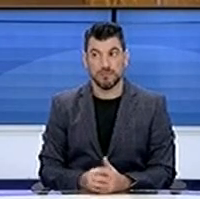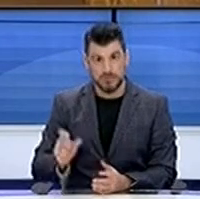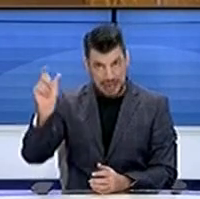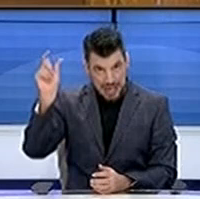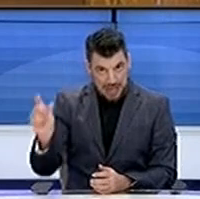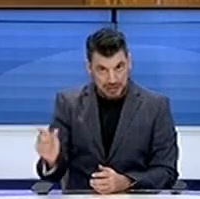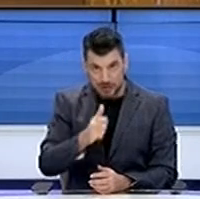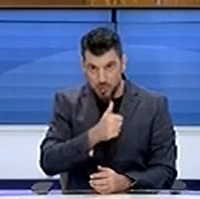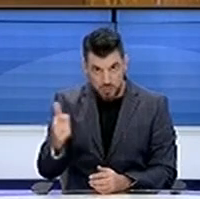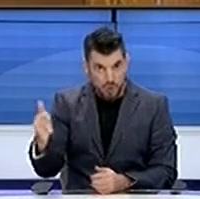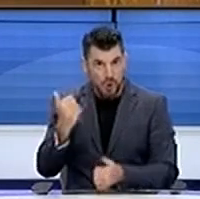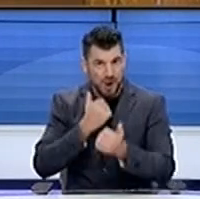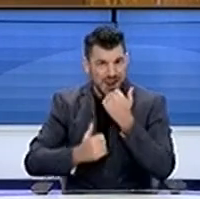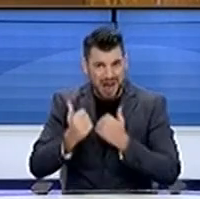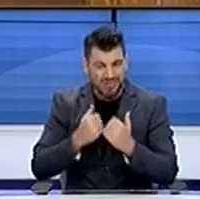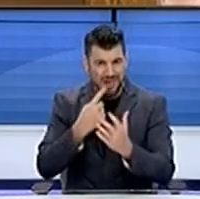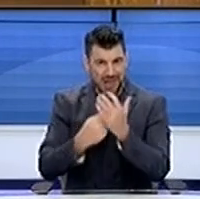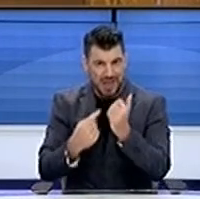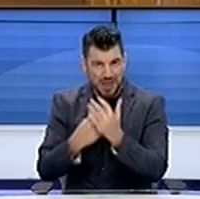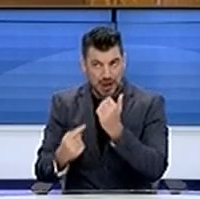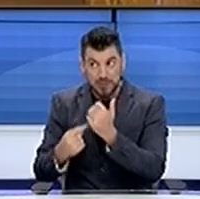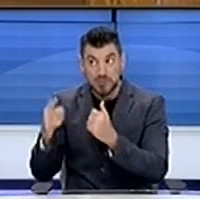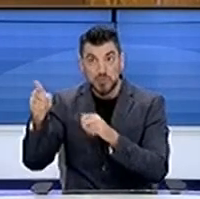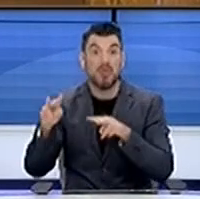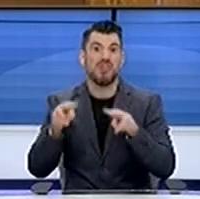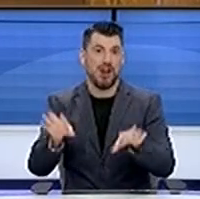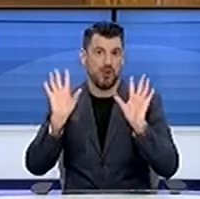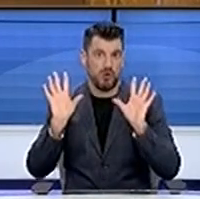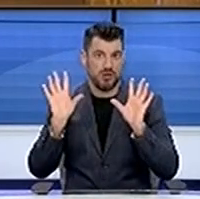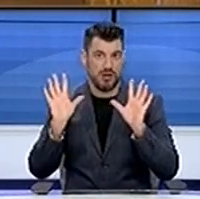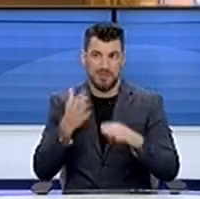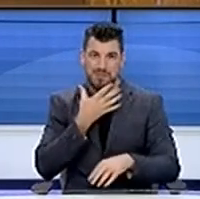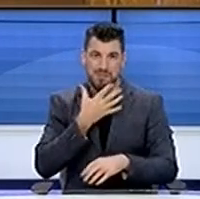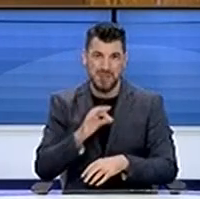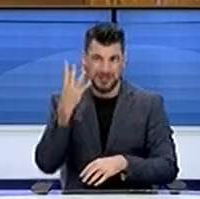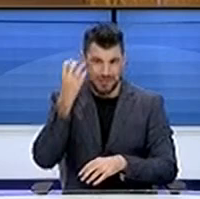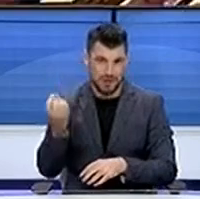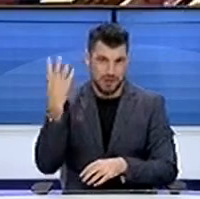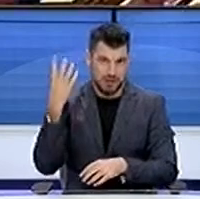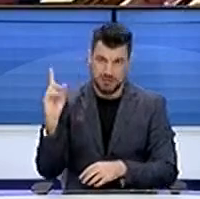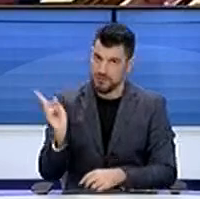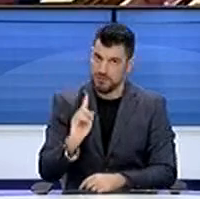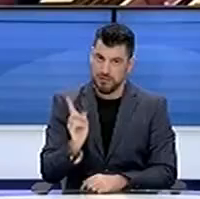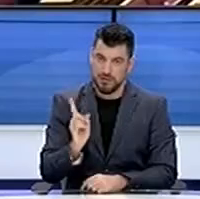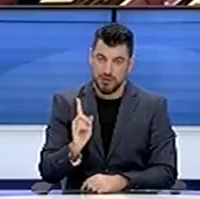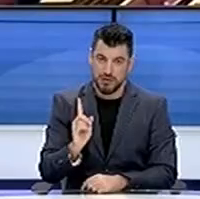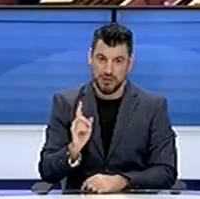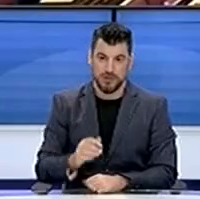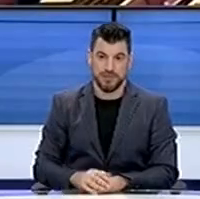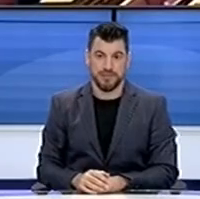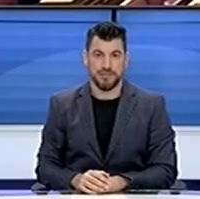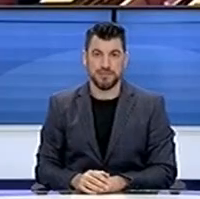να αναγνωρίσετε καν, αφού 15 μέρες μετά όλοι στη θέση τους είναι δίπλα σας, σαν να μην συνέβη